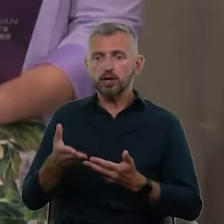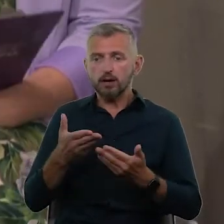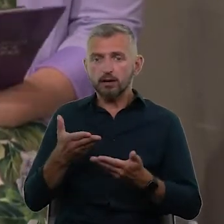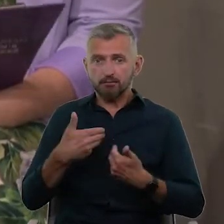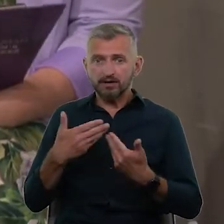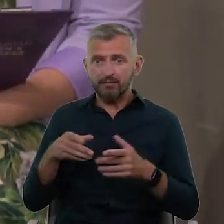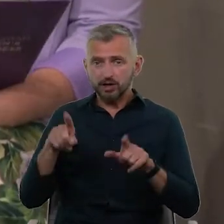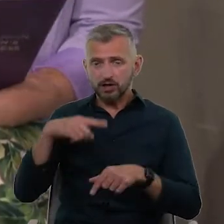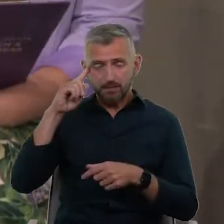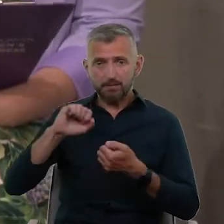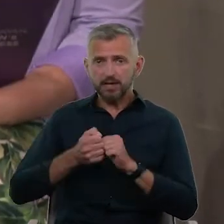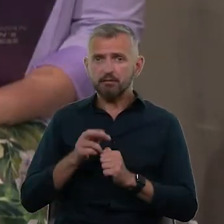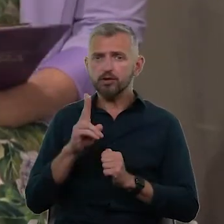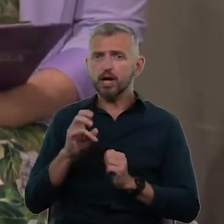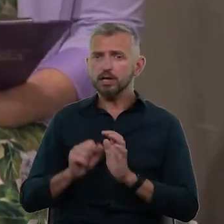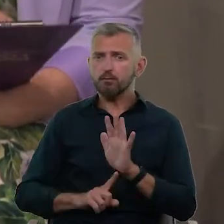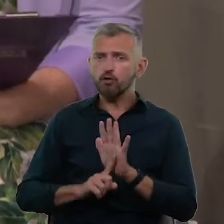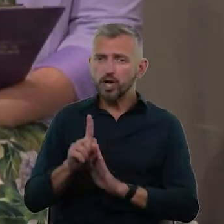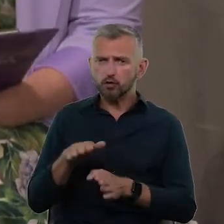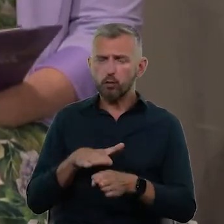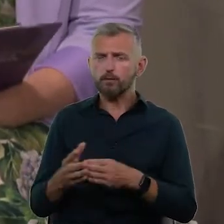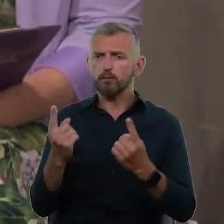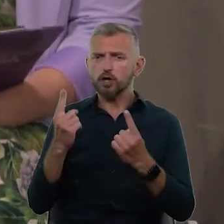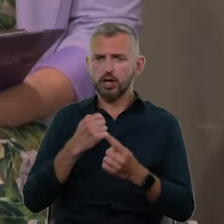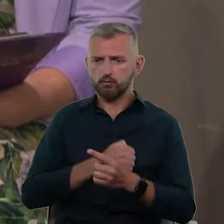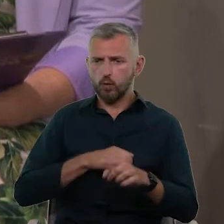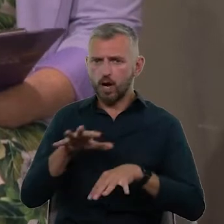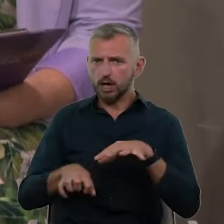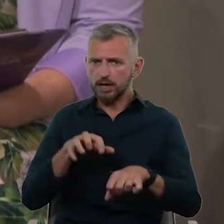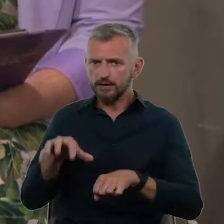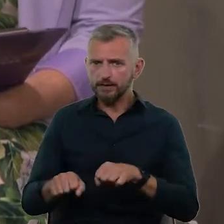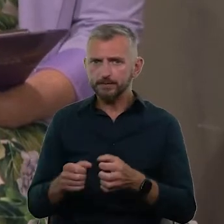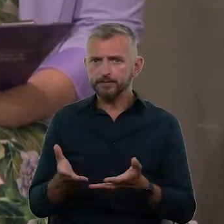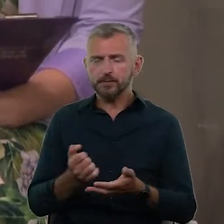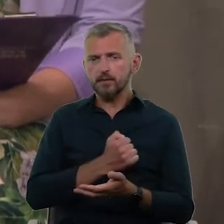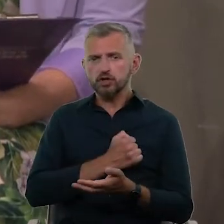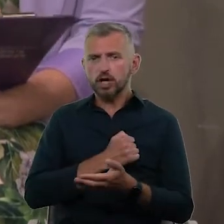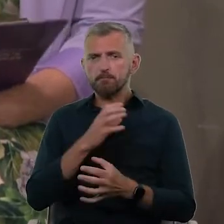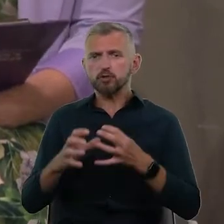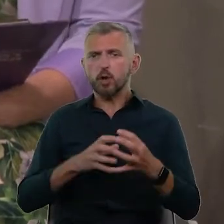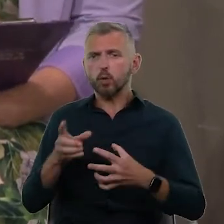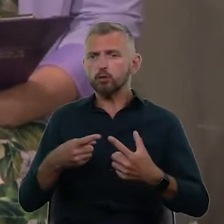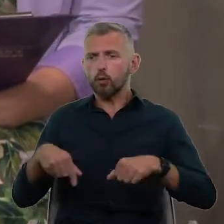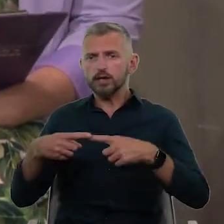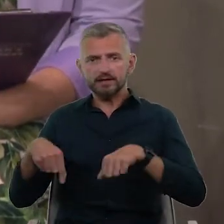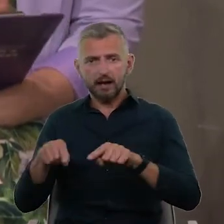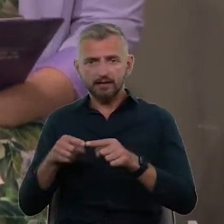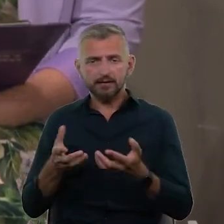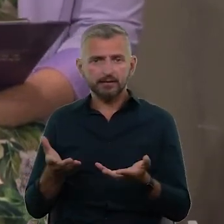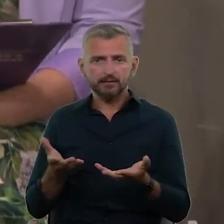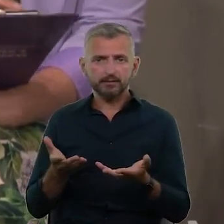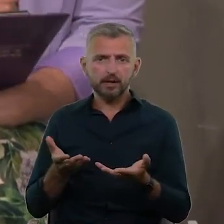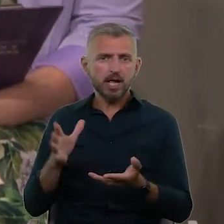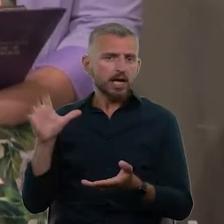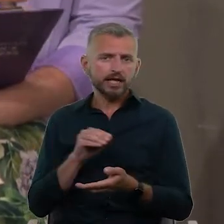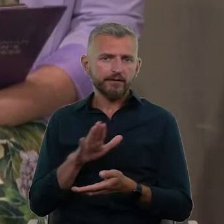вами пам'ятаємо, як на початку повномасштабної агресії, на жаль, скажімо так, міжнародної організації